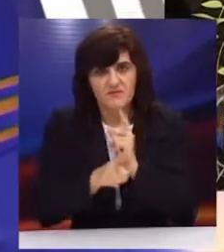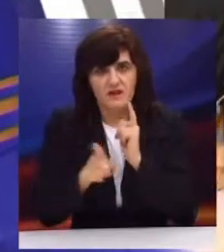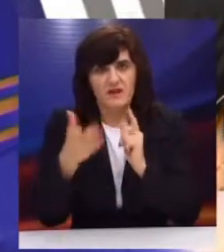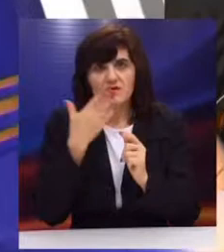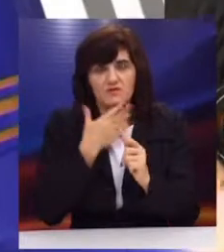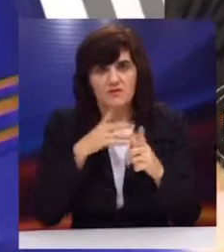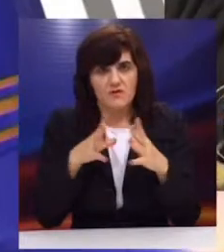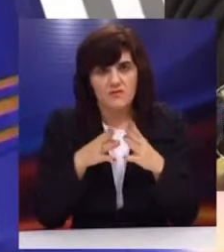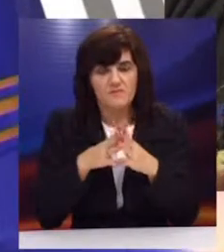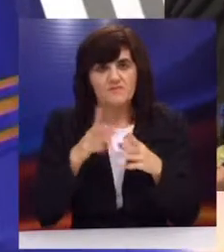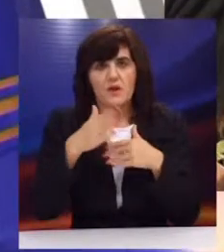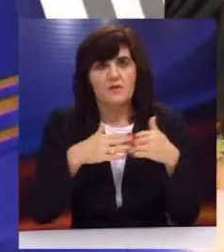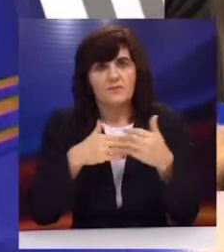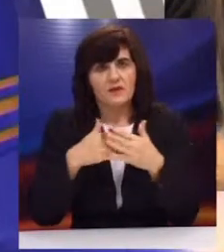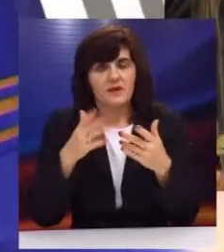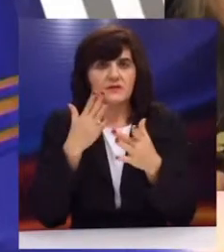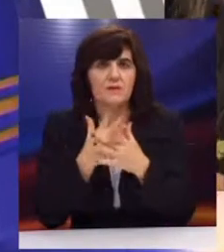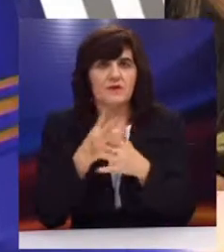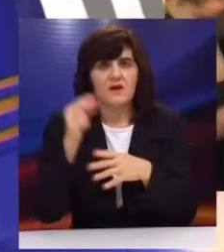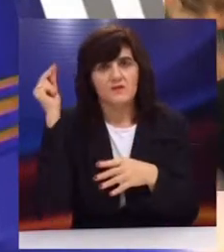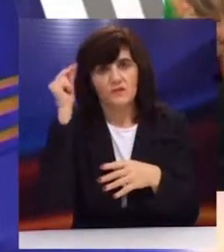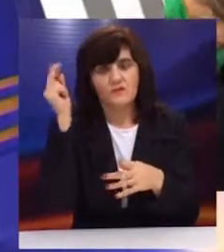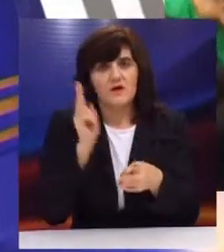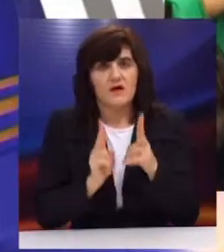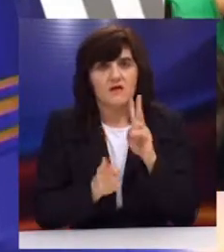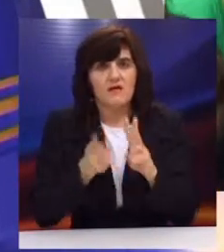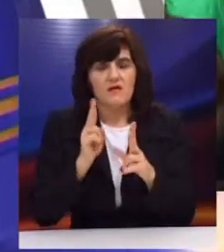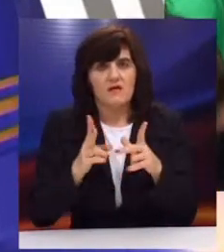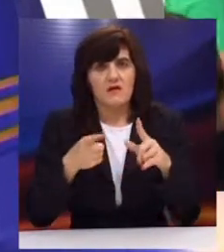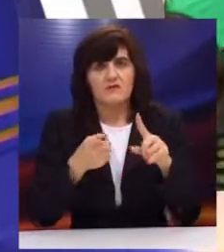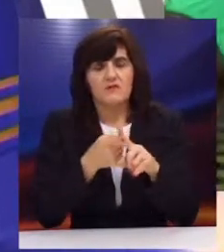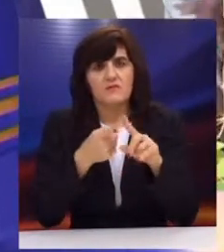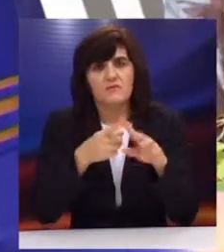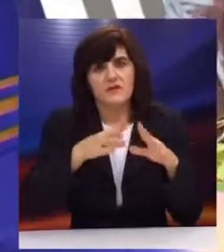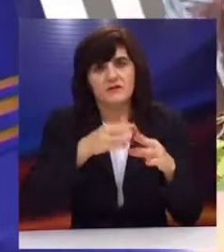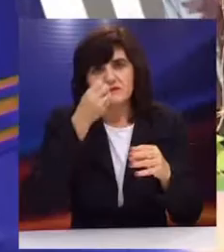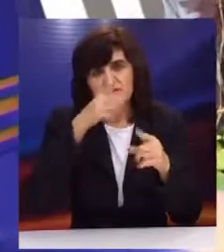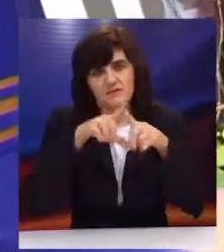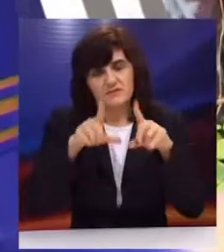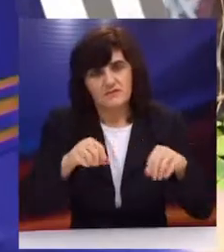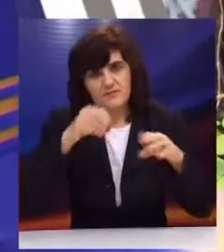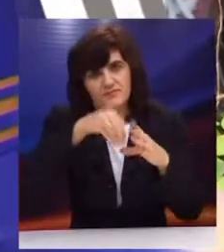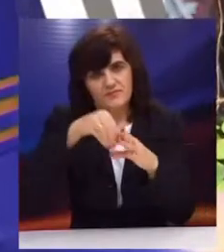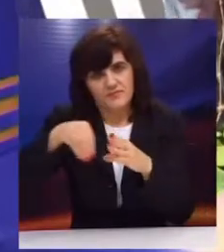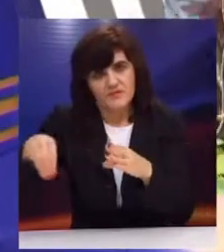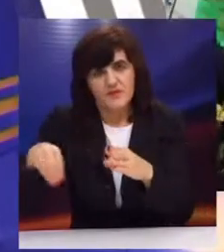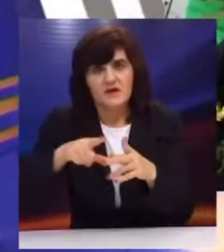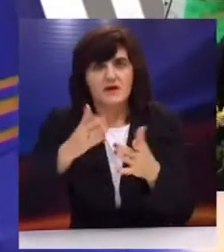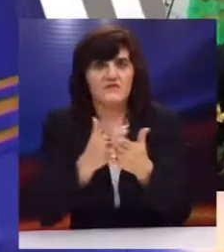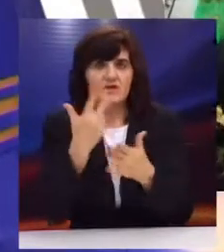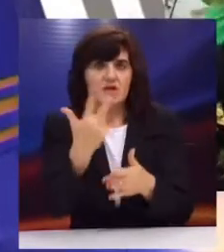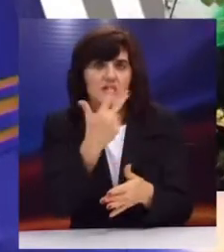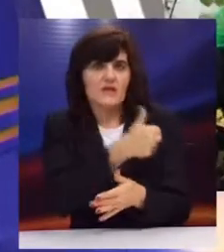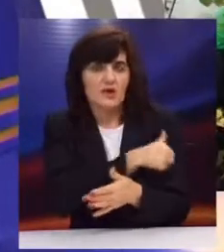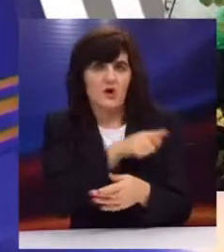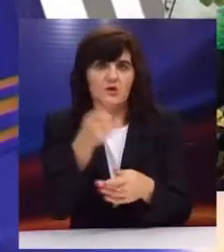nastavnim programom presađivali su biljke i učili kako se biljke ulončavaju. Nataša Skenderović kaže da već 3 godine dolazi